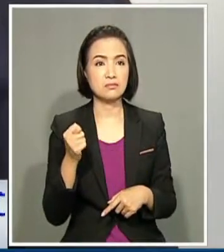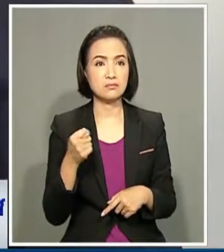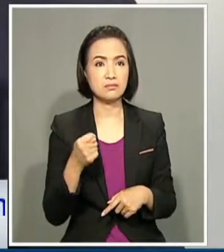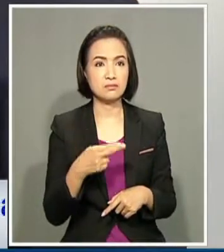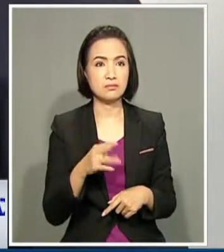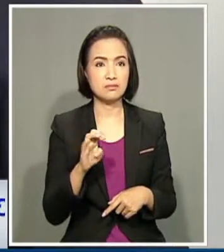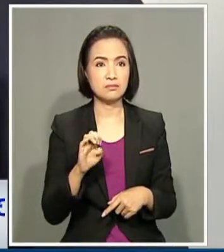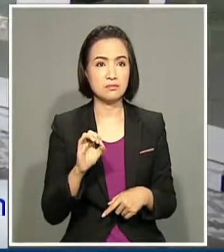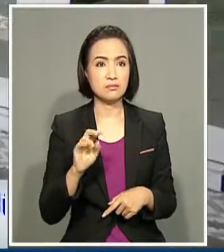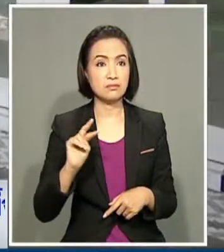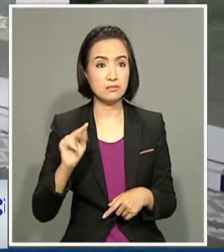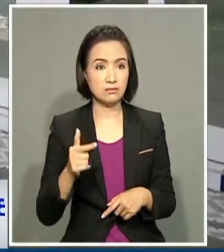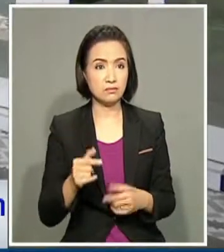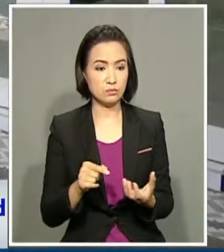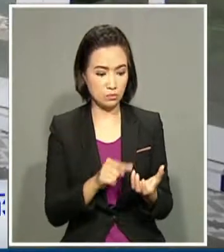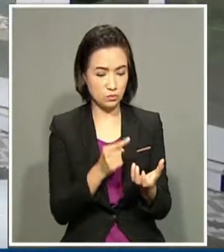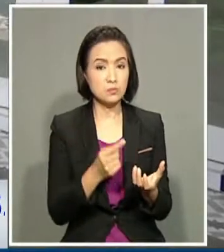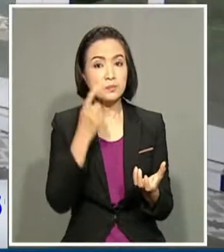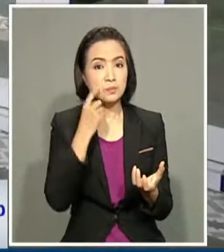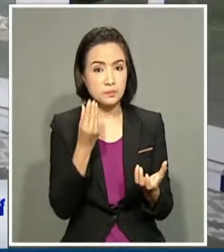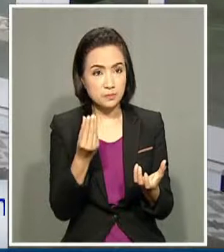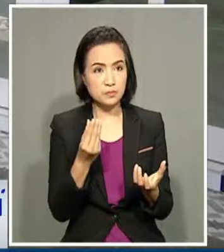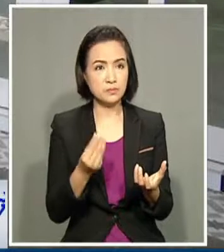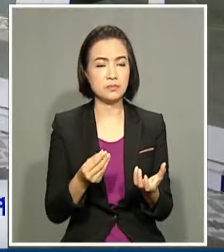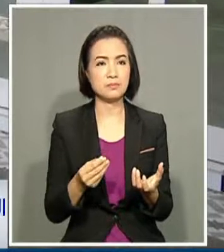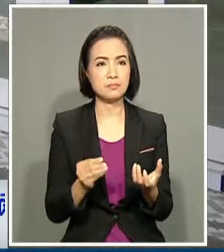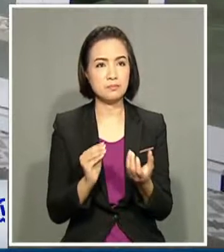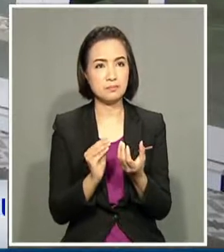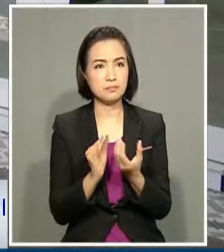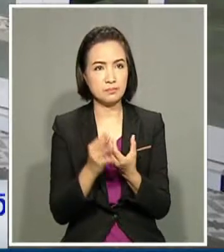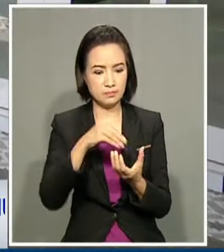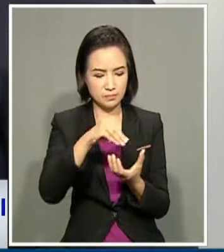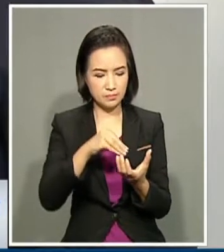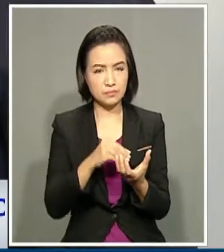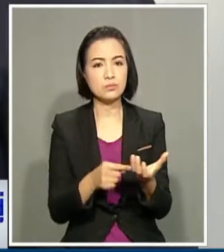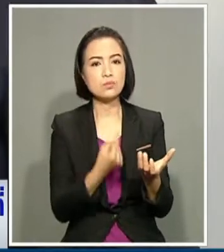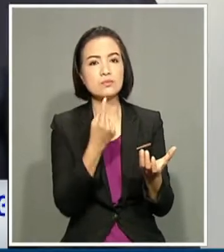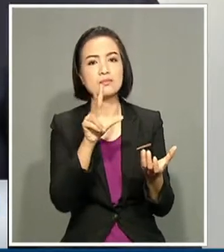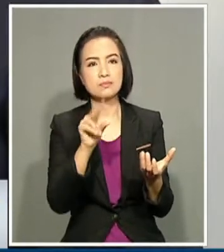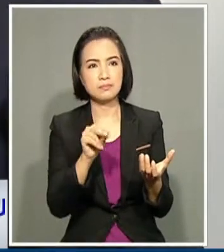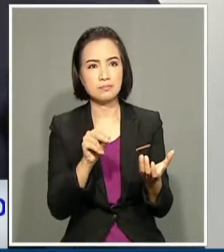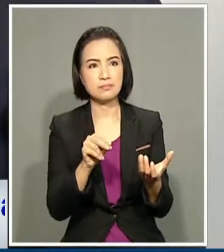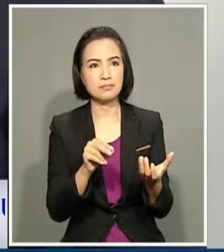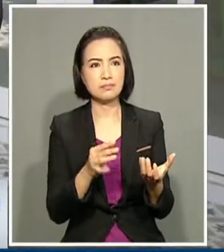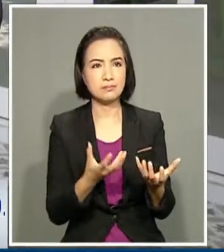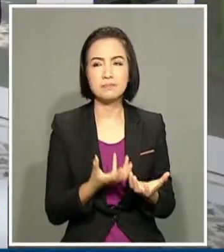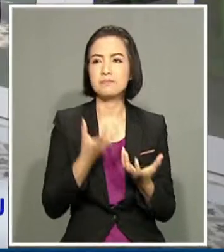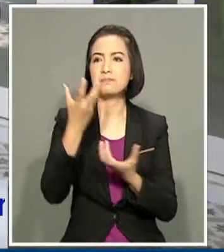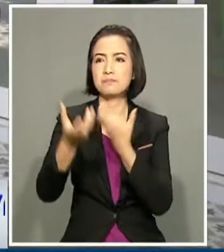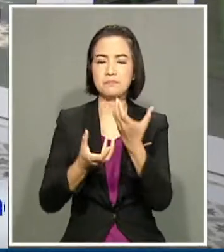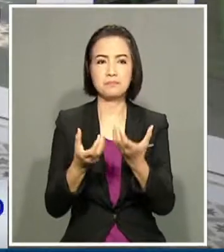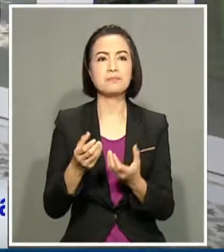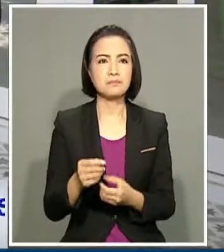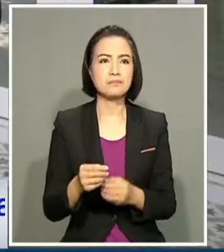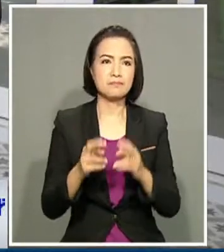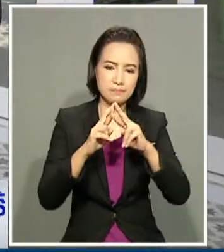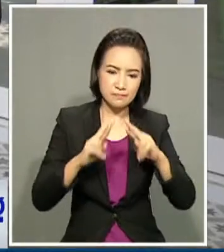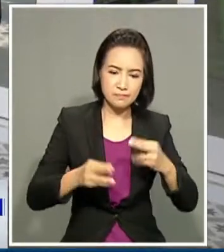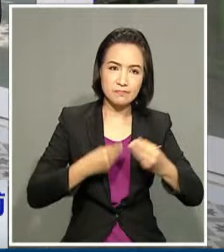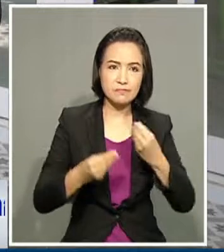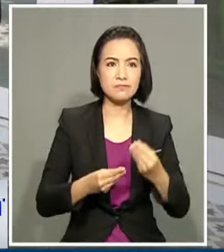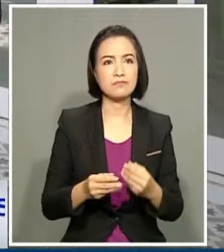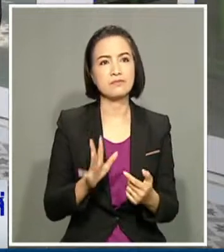ขายถ้วยละเท่าไหร่ฮะอย่างเงี้ย สตรอเบอรี่กับธัญพืชเนี่ยผมขายในห้าง30บาทครับ แสดงว่าอยู่บนห้างหมดแล้ว ใช่ครับท็อปซูเปอร์มาร์เก็ตอะครับ